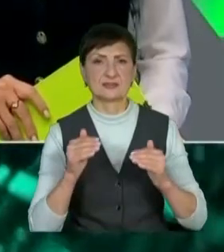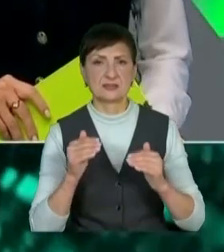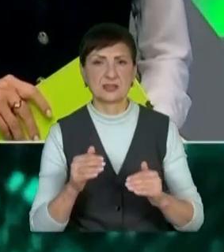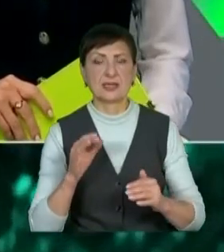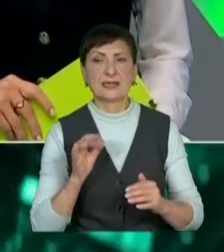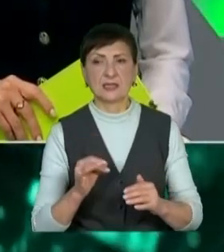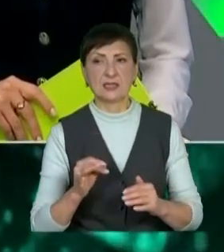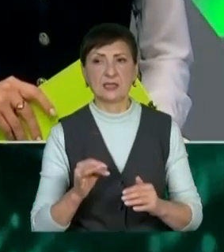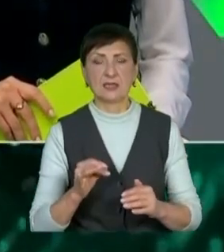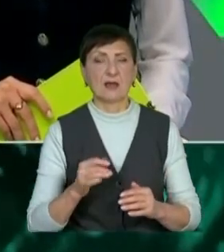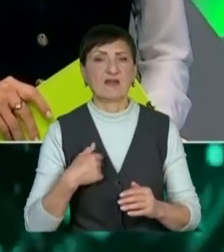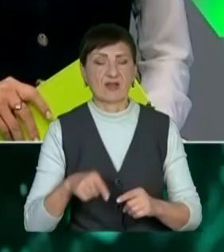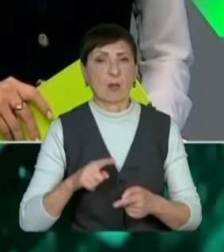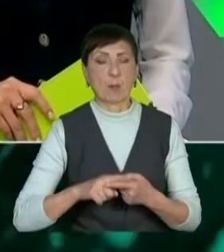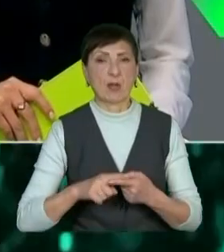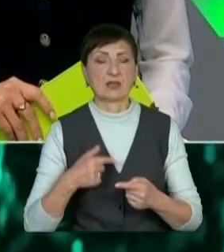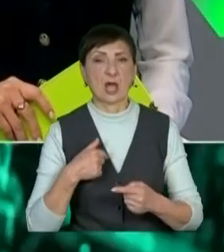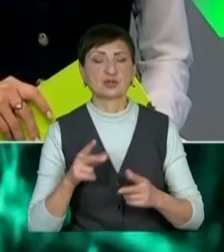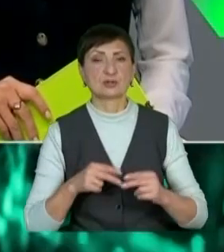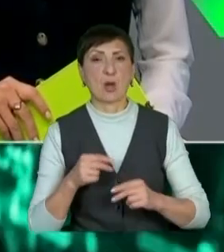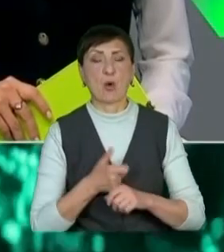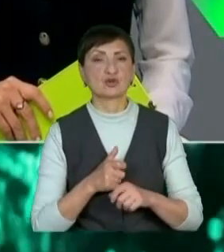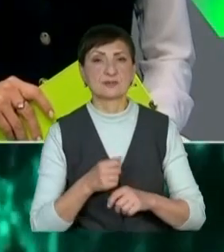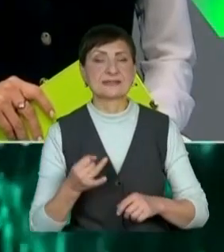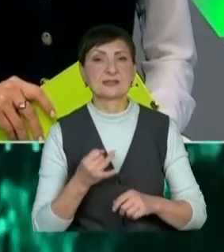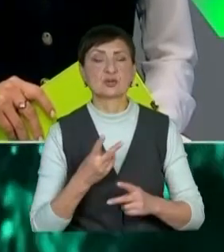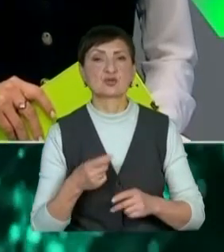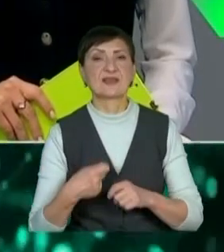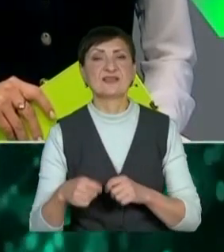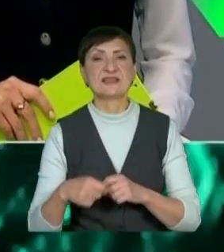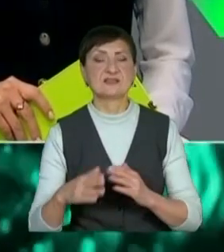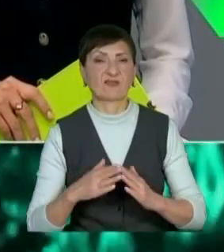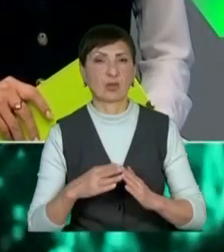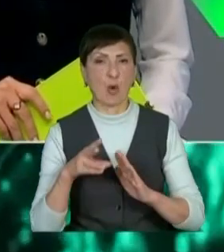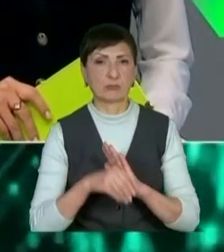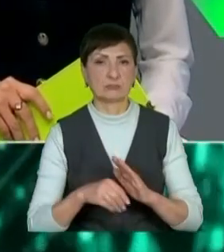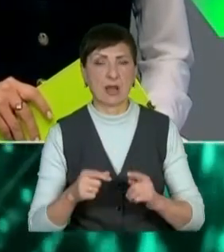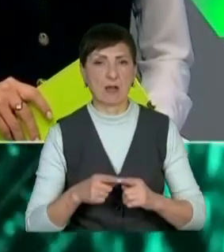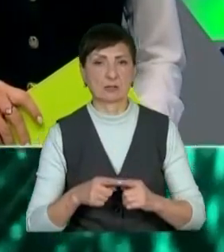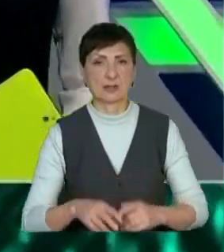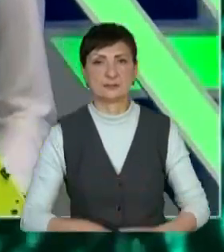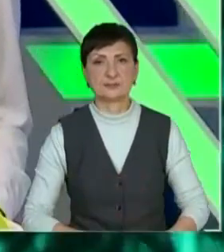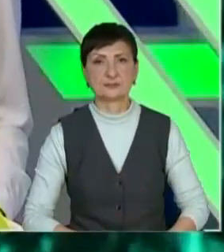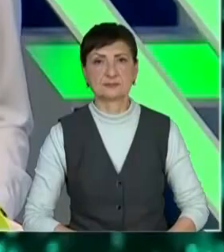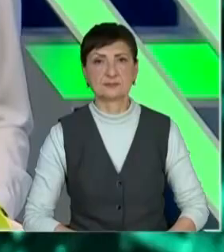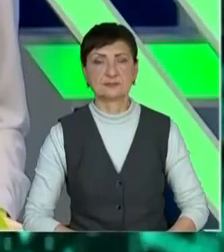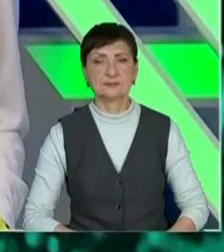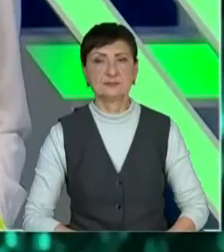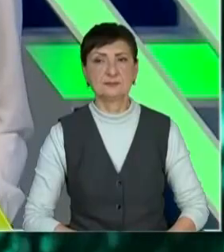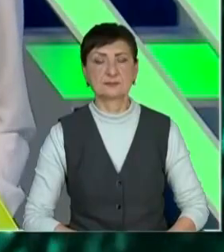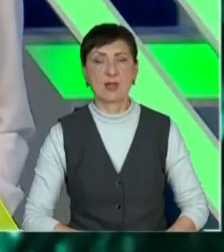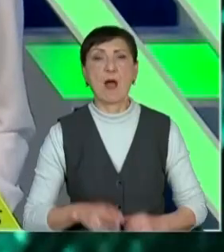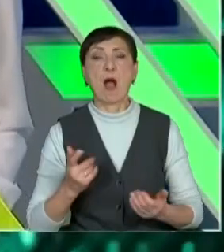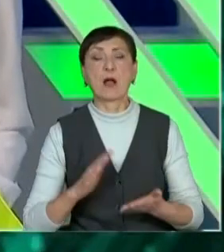И в этом плане, я считаю, очень привлекательно становятся инвестиции в недвижимость для аренды. Алия, а